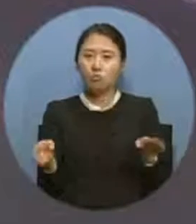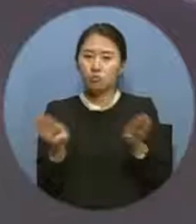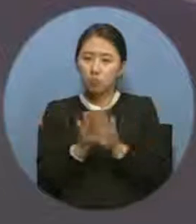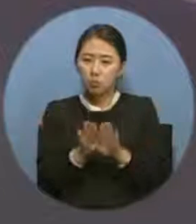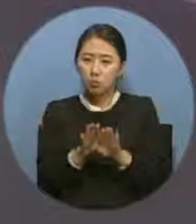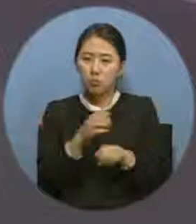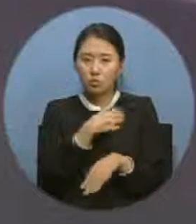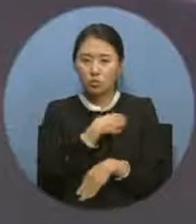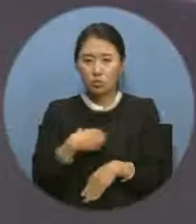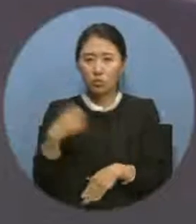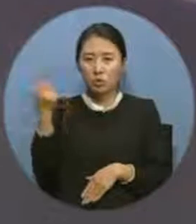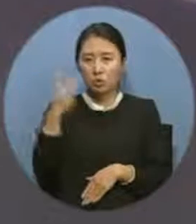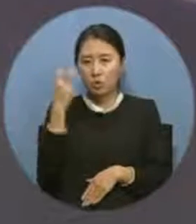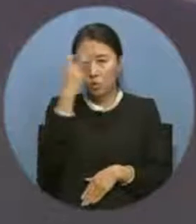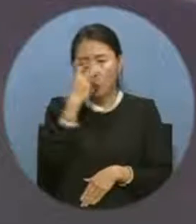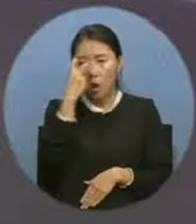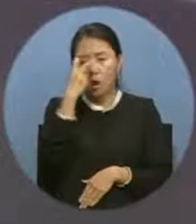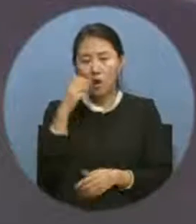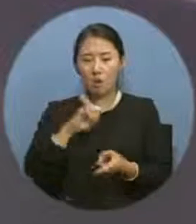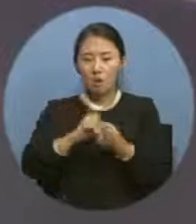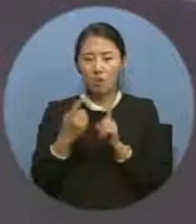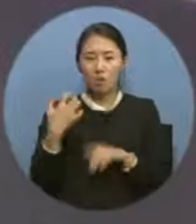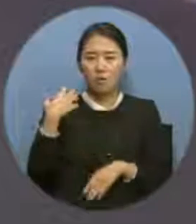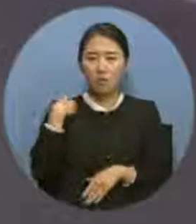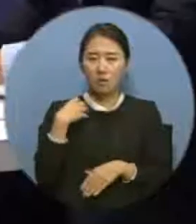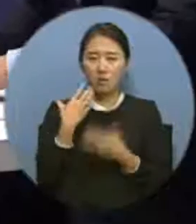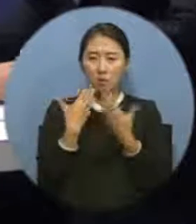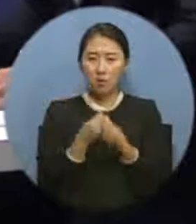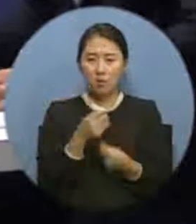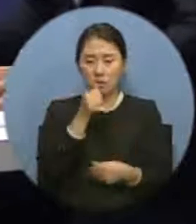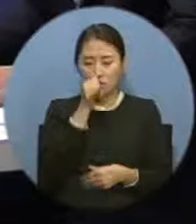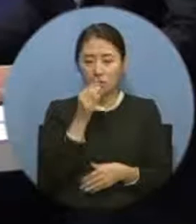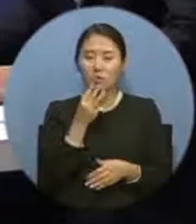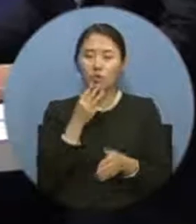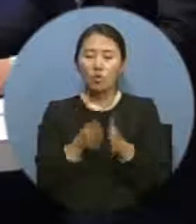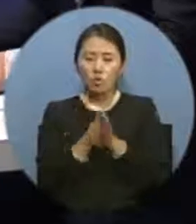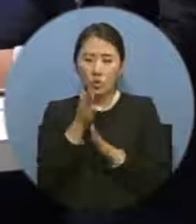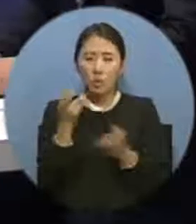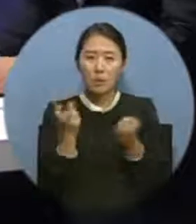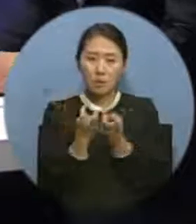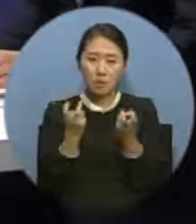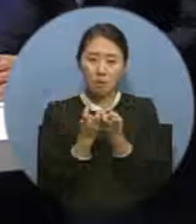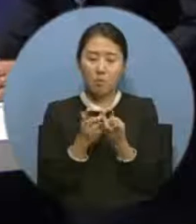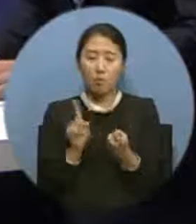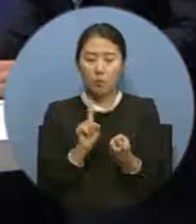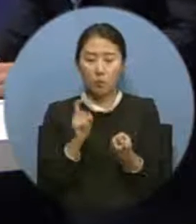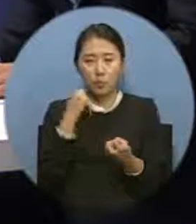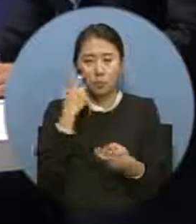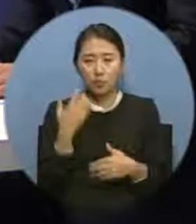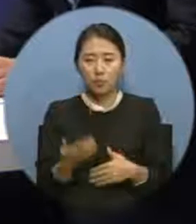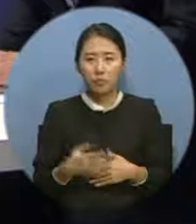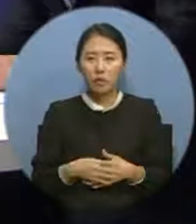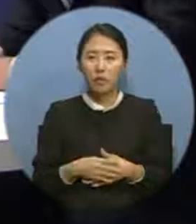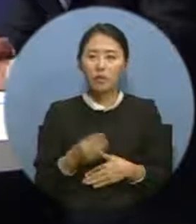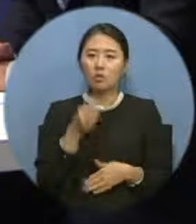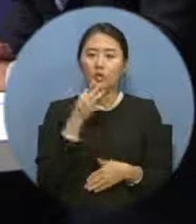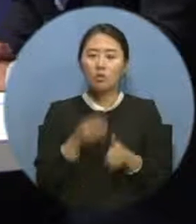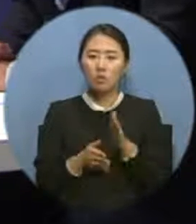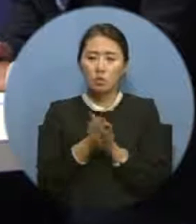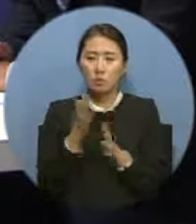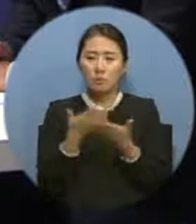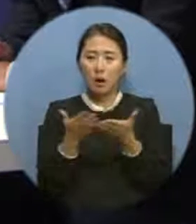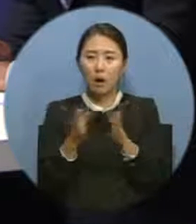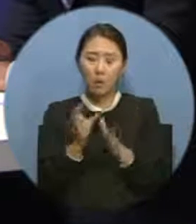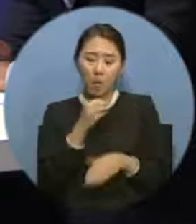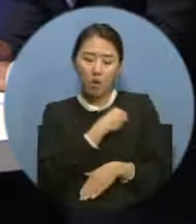구청에서 다시 관리를 맡는 그런 사례도 있습니다 그럼 이 서울시의 대안이나 대책은 없나요 서울시는 마을의